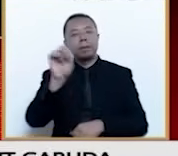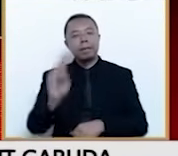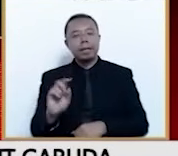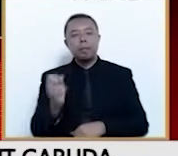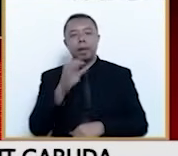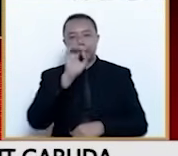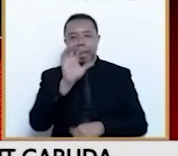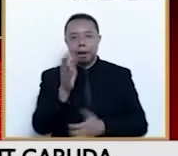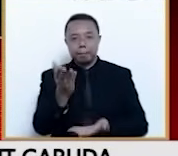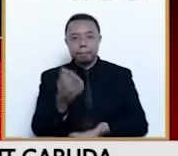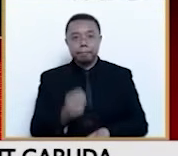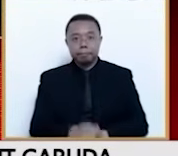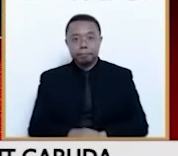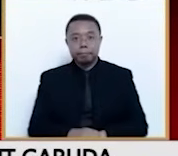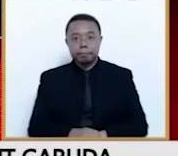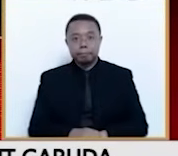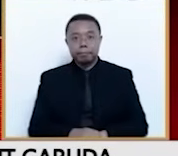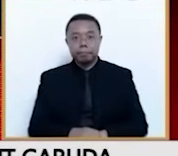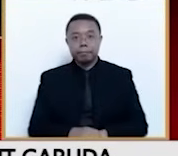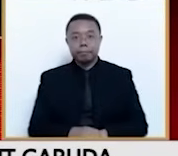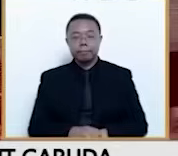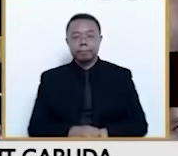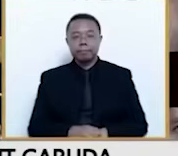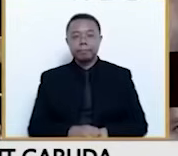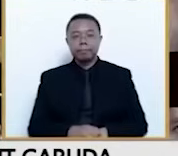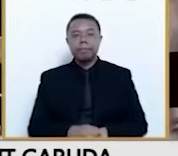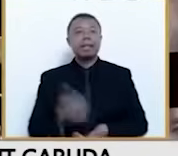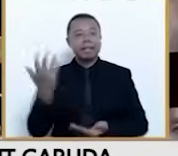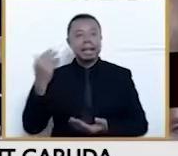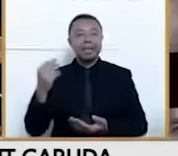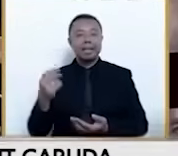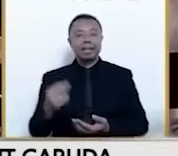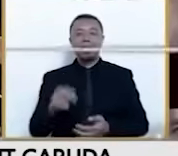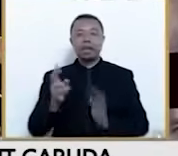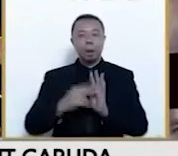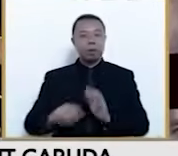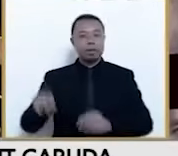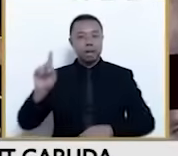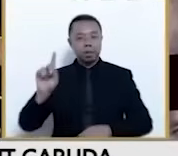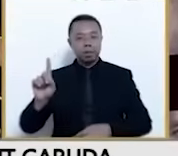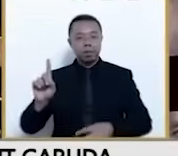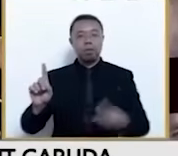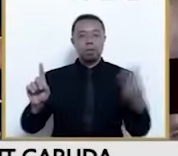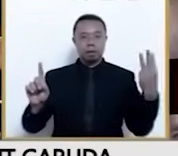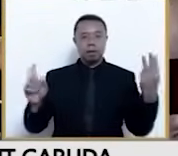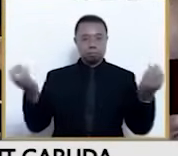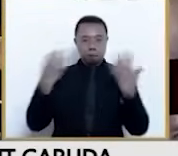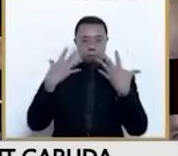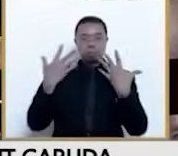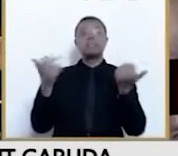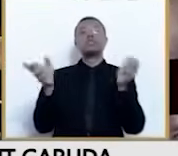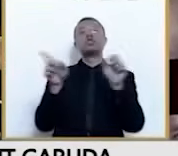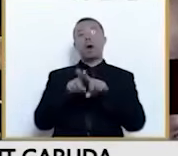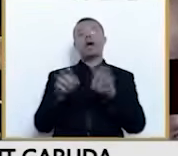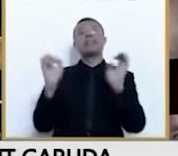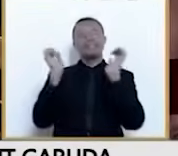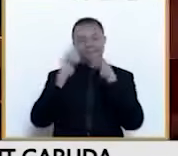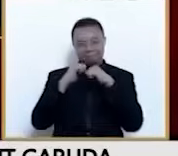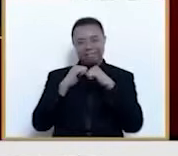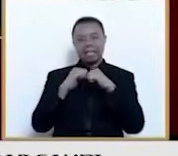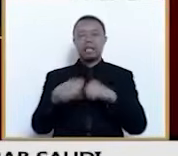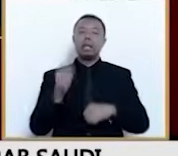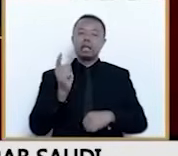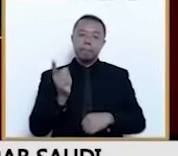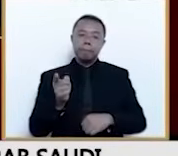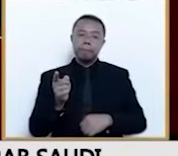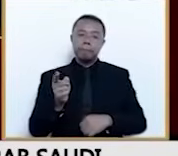sejak Bapak berbicara. Kami persilakan. Ya. Jadi tadi dua paslon kita sudah sejalan ya saya pikir.